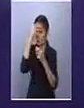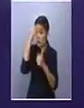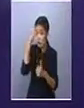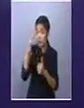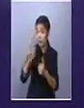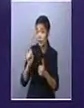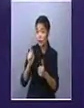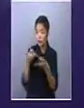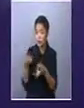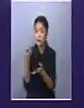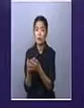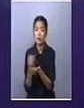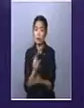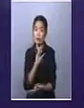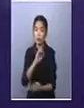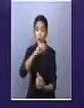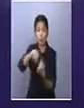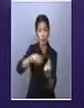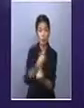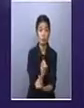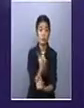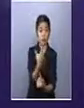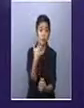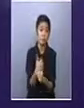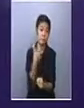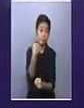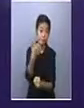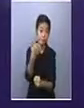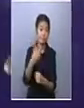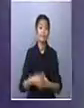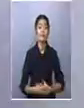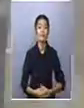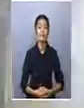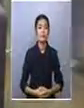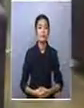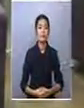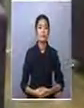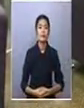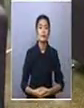การลงทุนได้ในไตรมาส3เพื่อหลบเลี่ยงจากไอ้ความผันผวนที่เกิดขึ้นจากปัจจัยภายนอกนะครับ